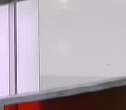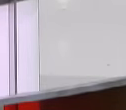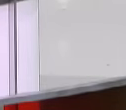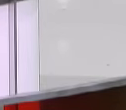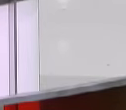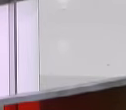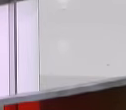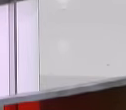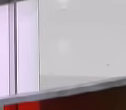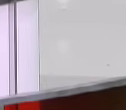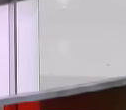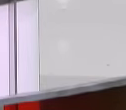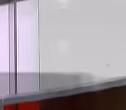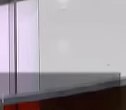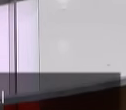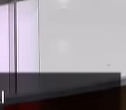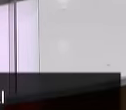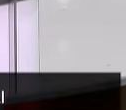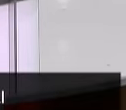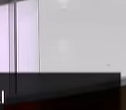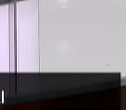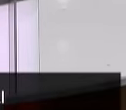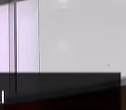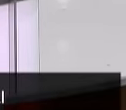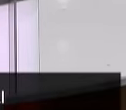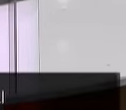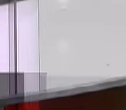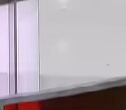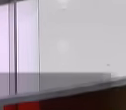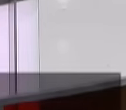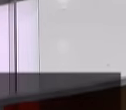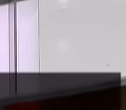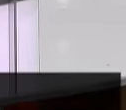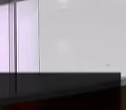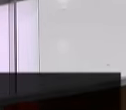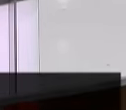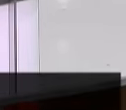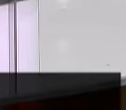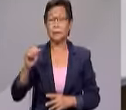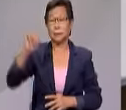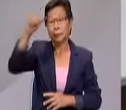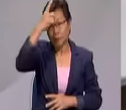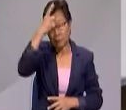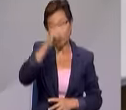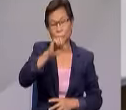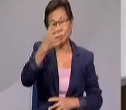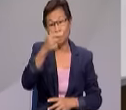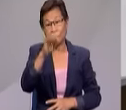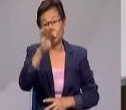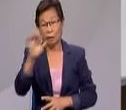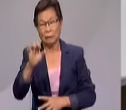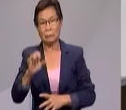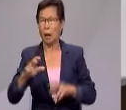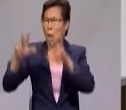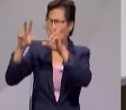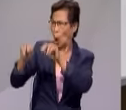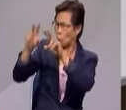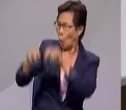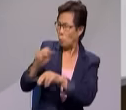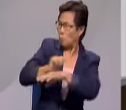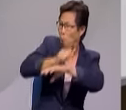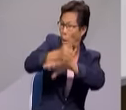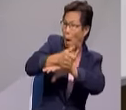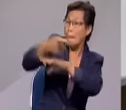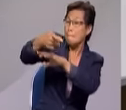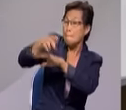Assalamualaikum, salam sejahtera bersama saya Faris Izzat Shahrudin. Dan saya Hanim Muhili. Baik, Ketua Menteri Sabah Datuk Seri Muhammad Syafiq Abdal menyangkal dakwaan bekas